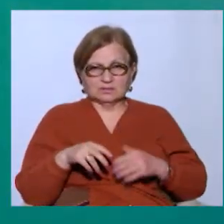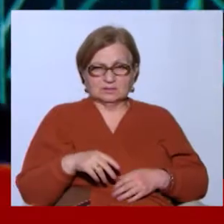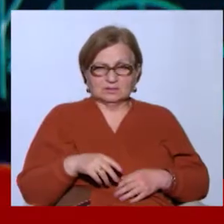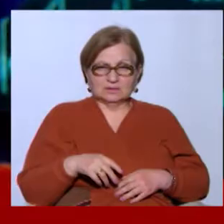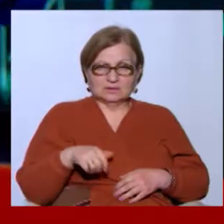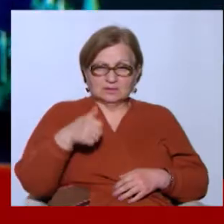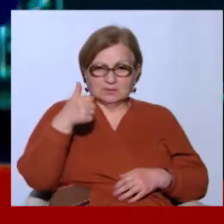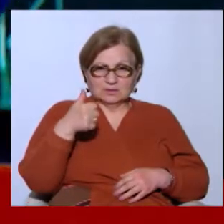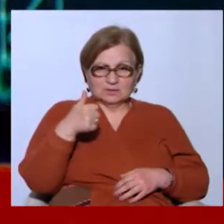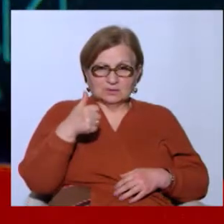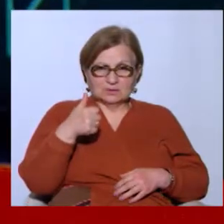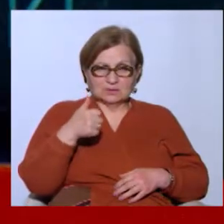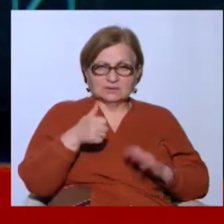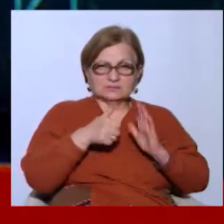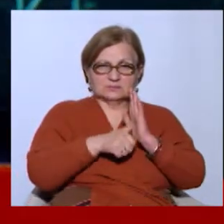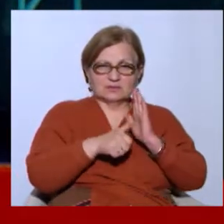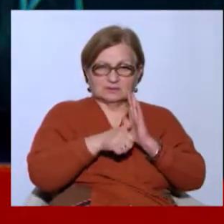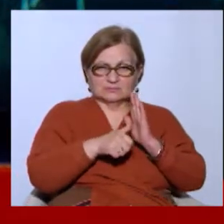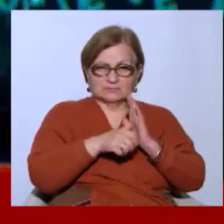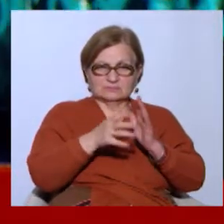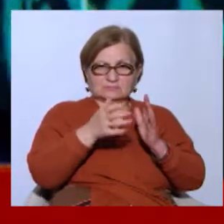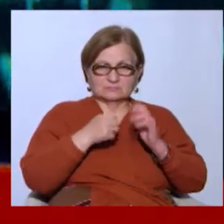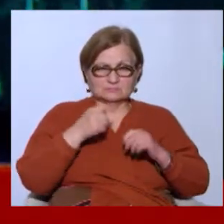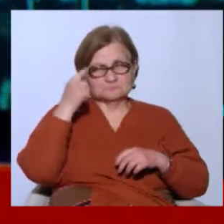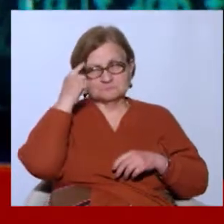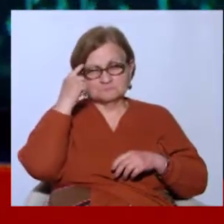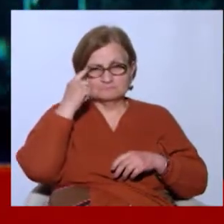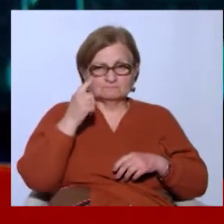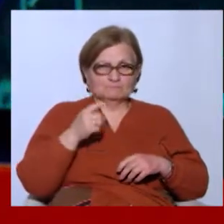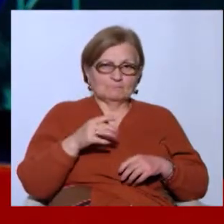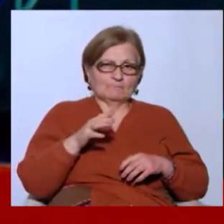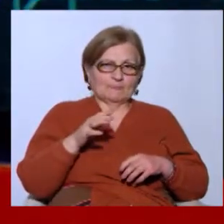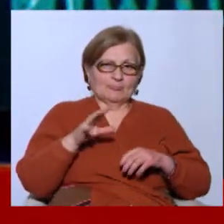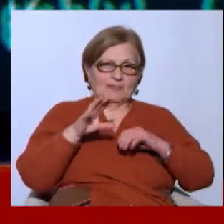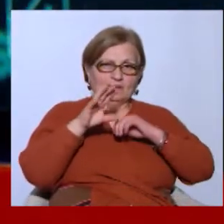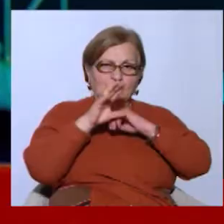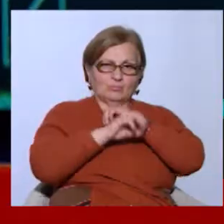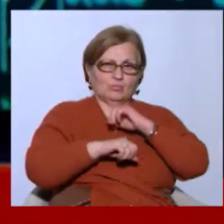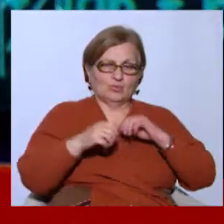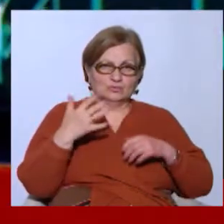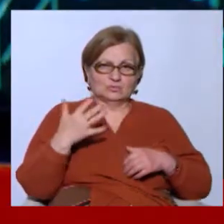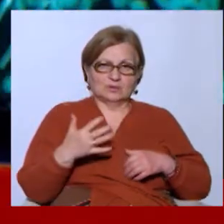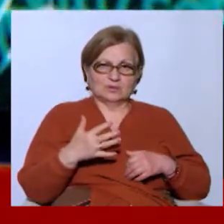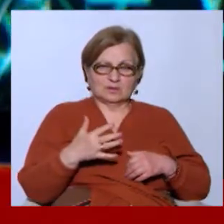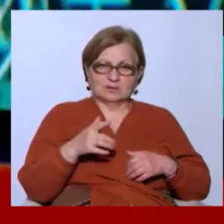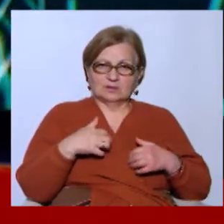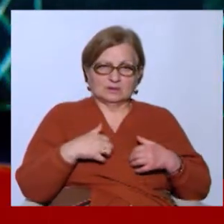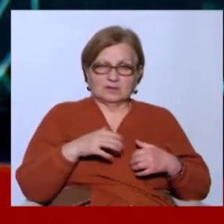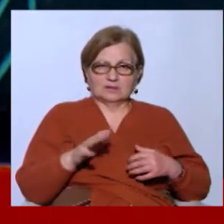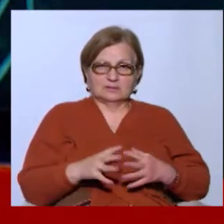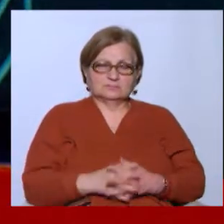ჯერ 60 ლარს ვაკლებთ, შემდეგ ვფიქრობთ და ვაკლებთ ბოლოს 5 ლარს. არ